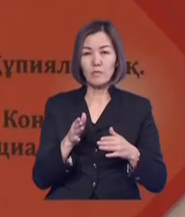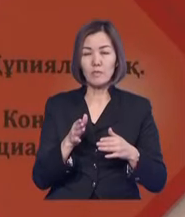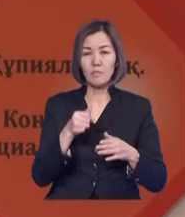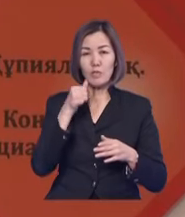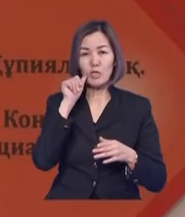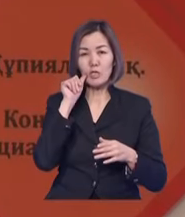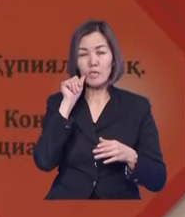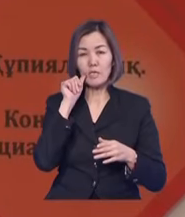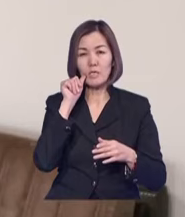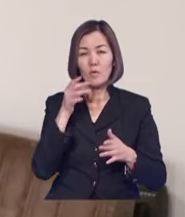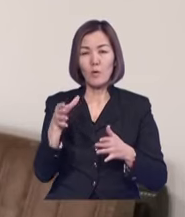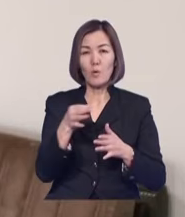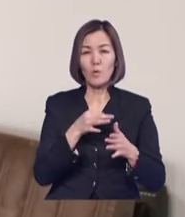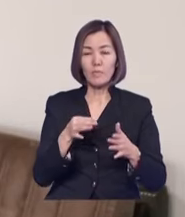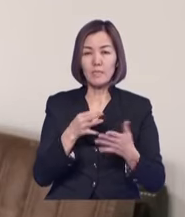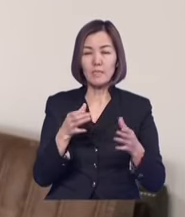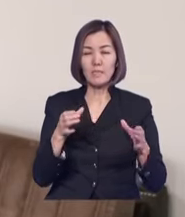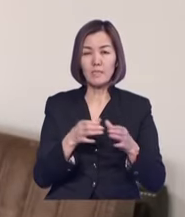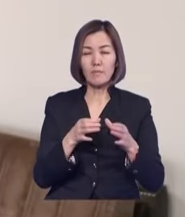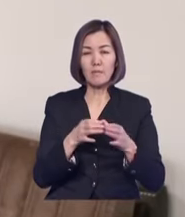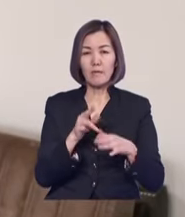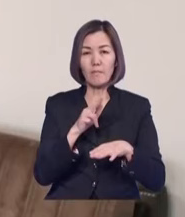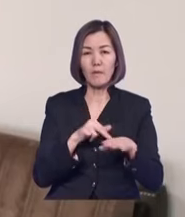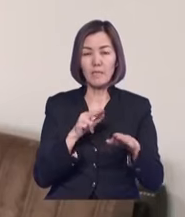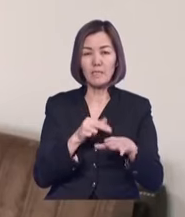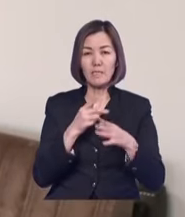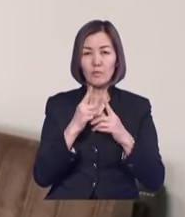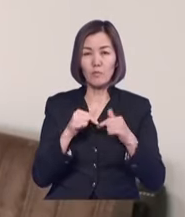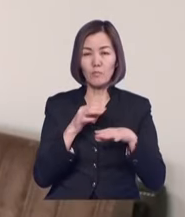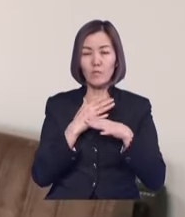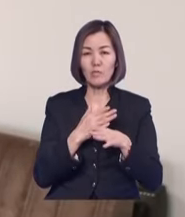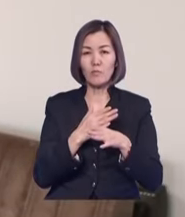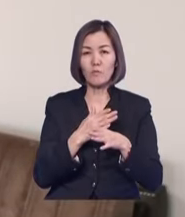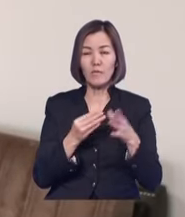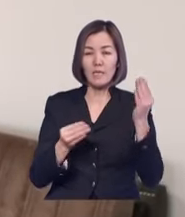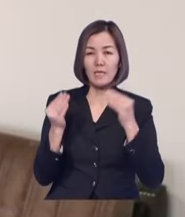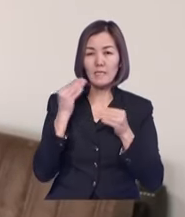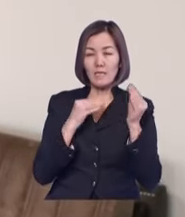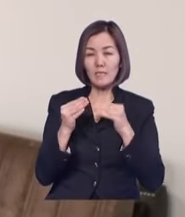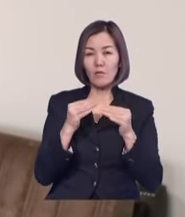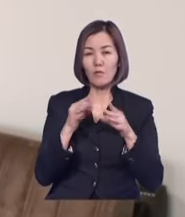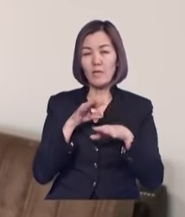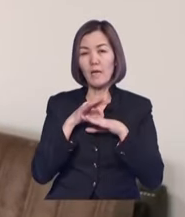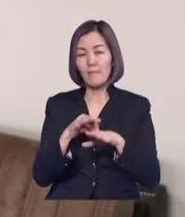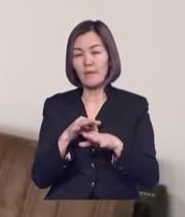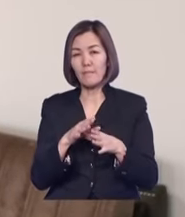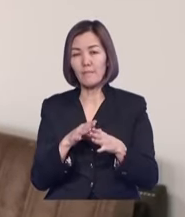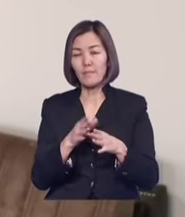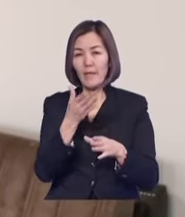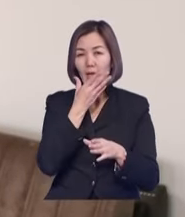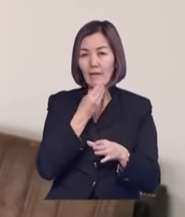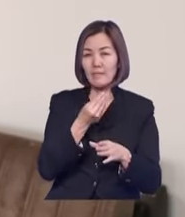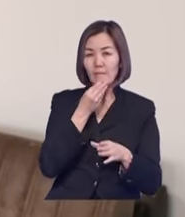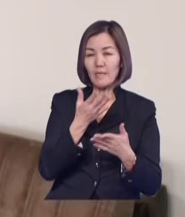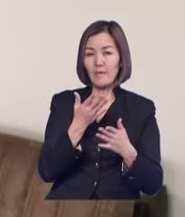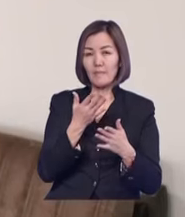Kişi oblıstık departament polisiyasının ümdastırığı menen sen salonu aparıp kızlarda sen dep